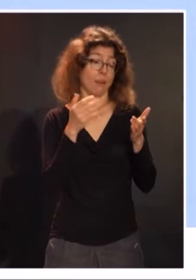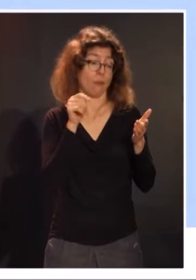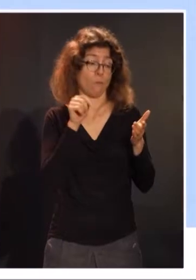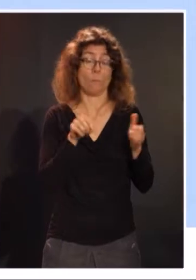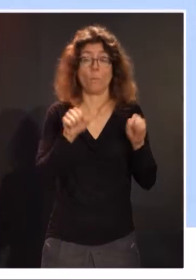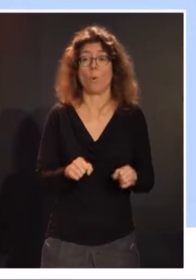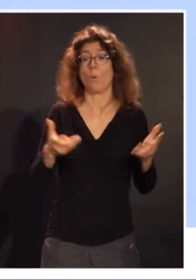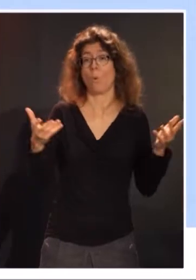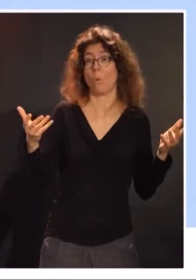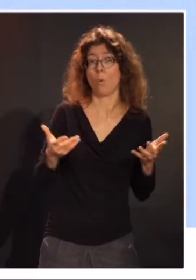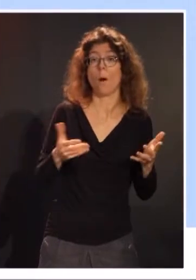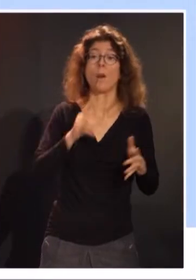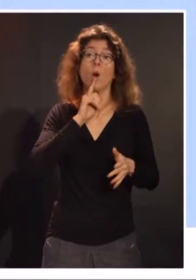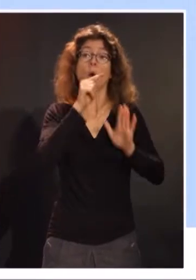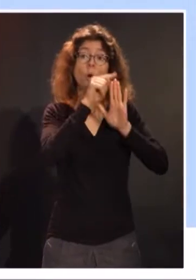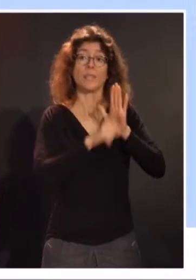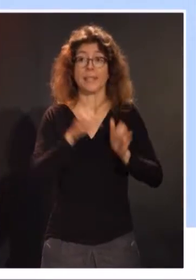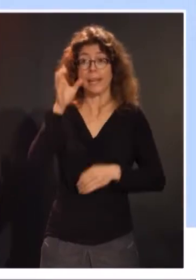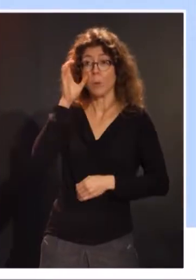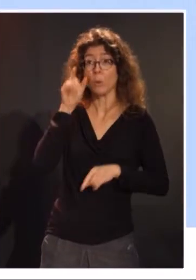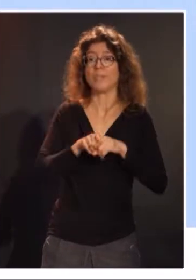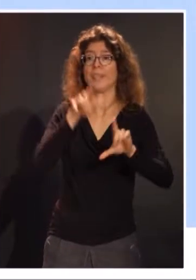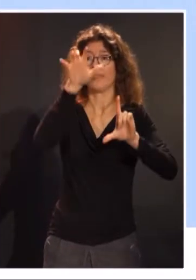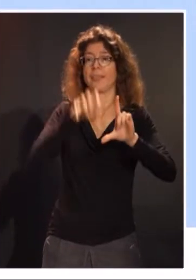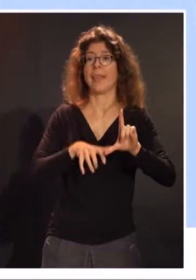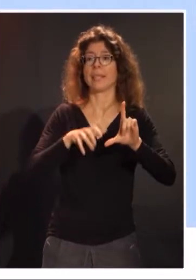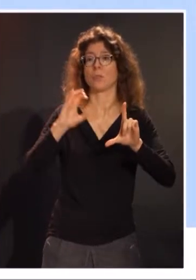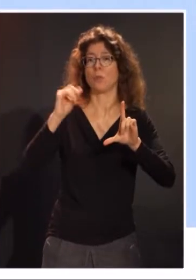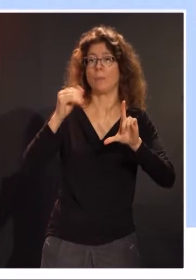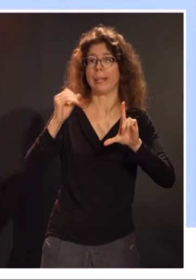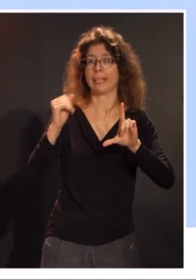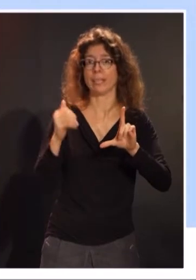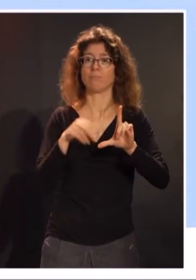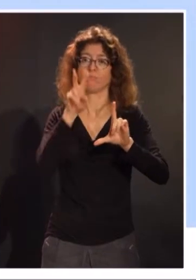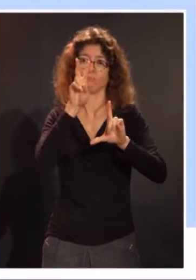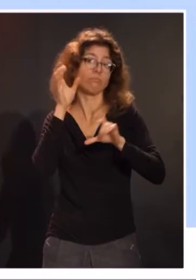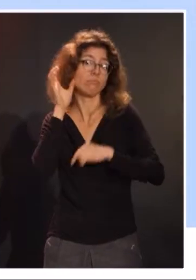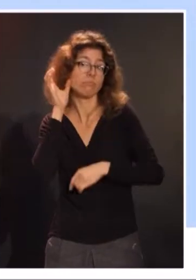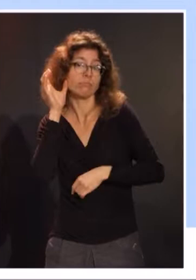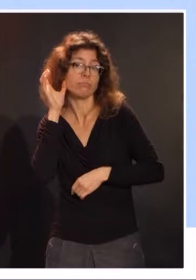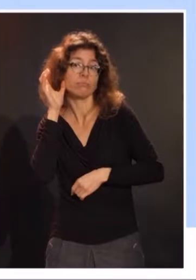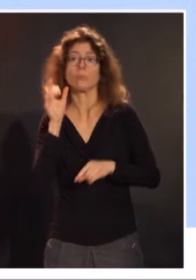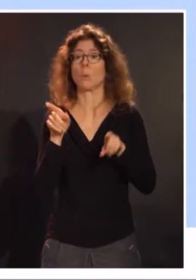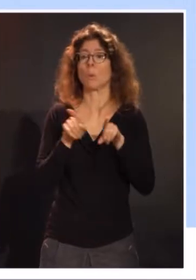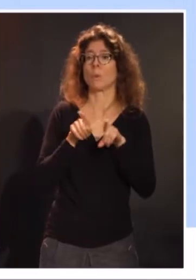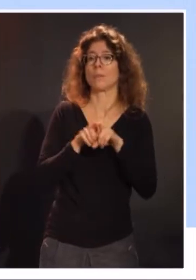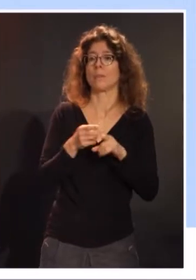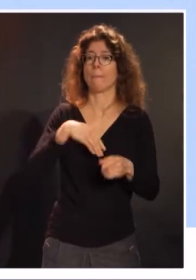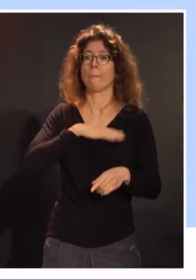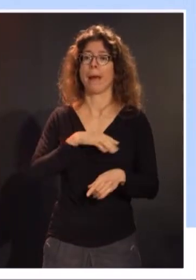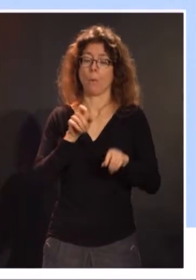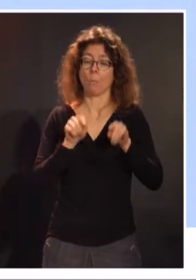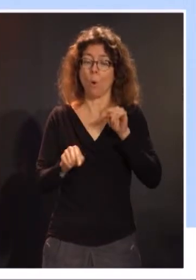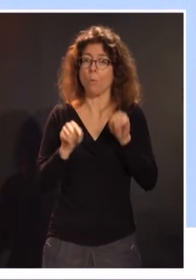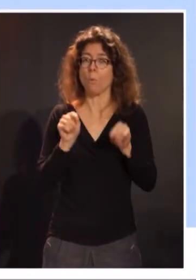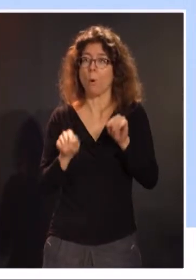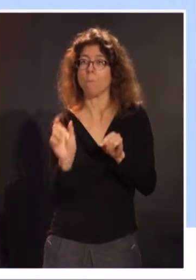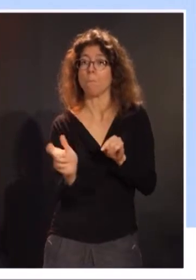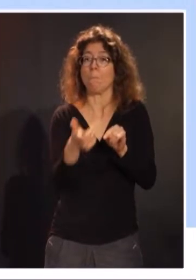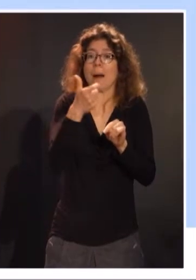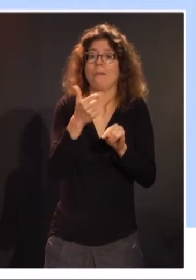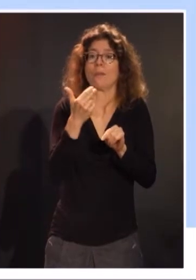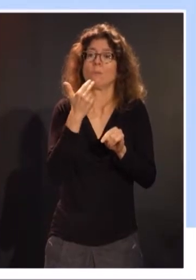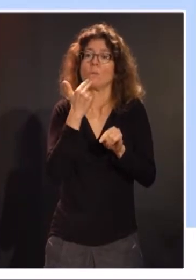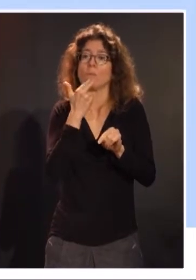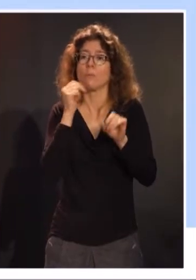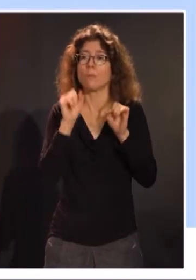les documents en version numérique, qu'il puisse rédiger en classe ses réponses à l'aide du prédicteur et du correcteur, et qu'à la maison, il puisse utiliser la dictée